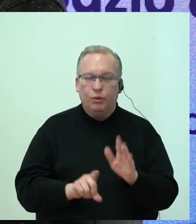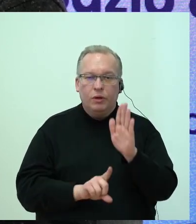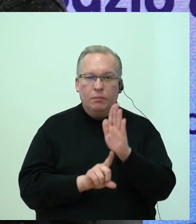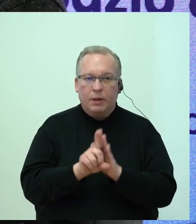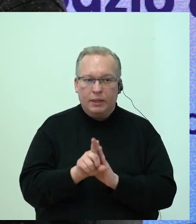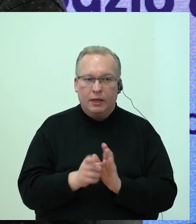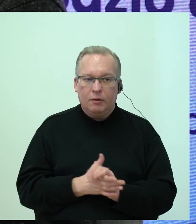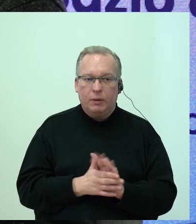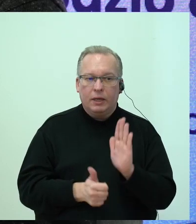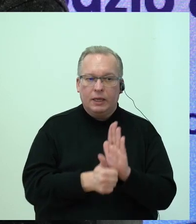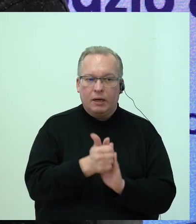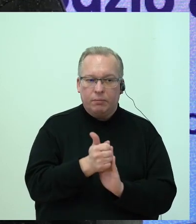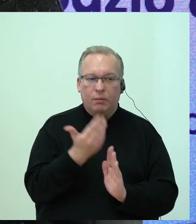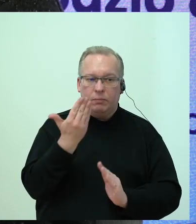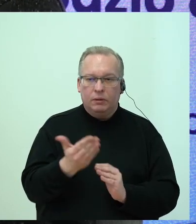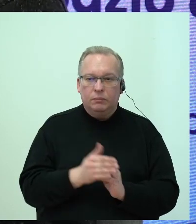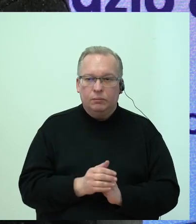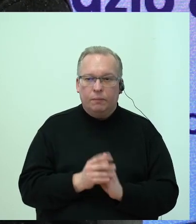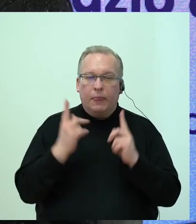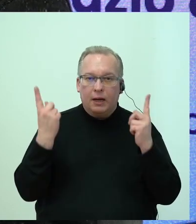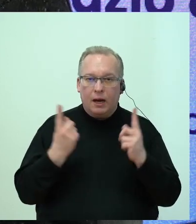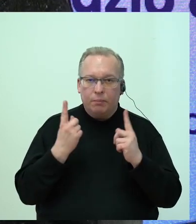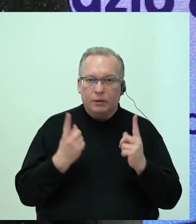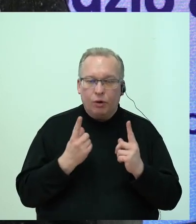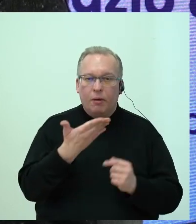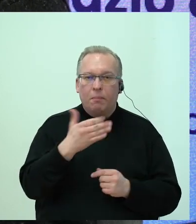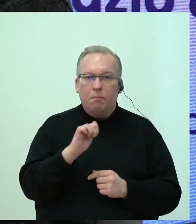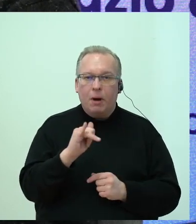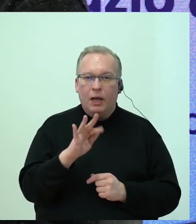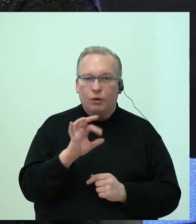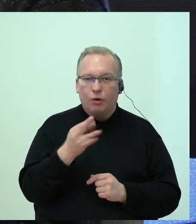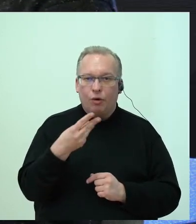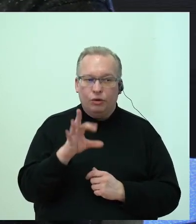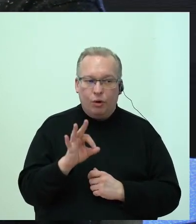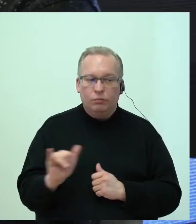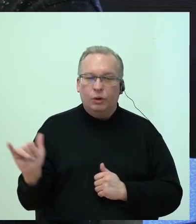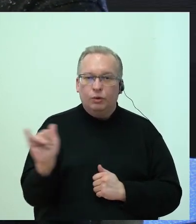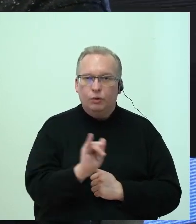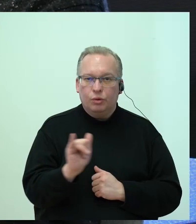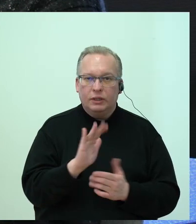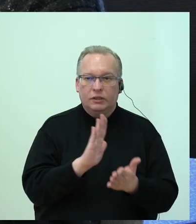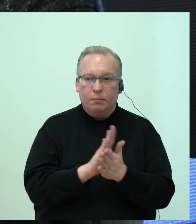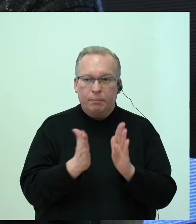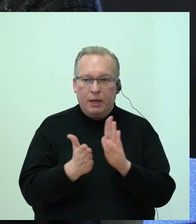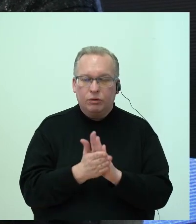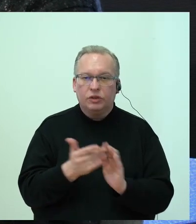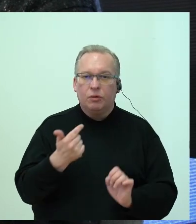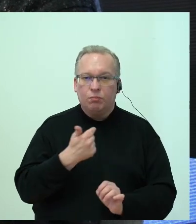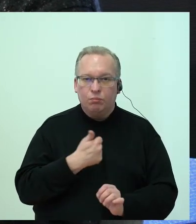Pradėkime nuo garbaus rabino Dovo Maimono, kuris parengė